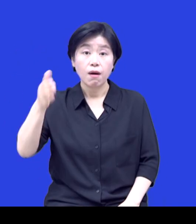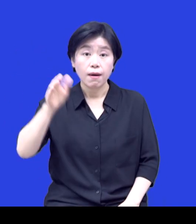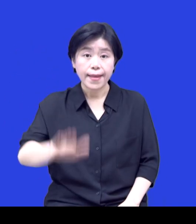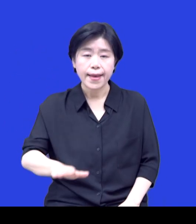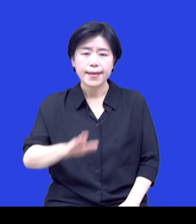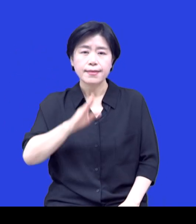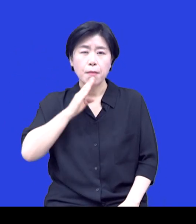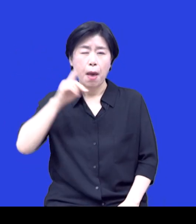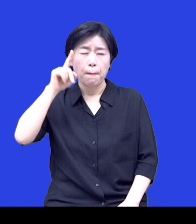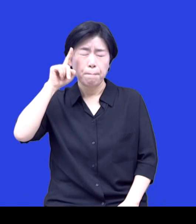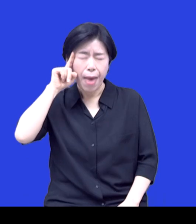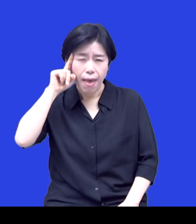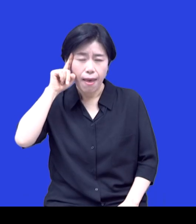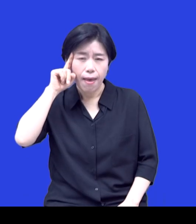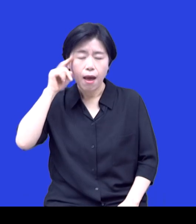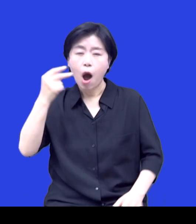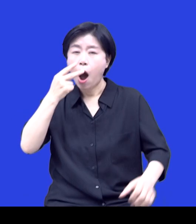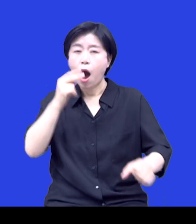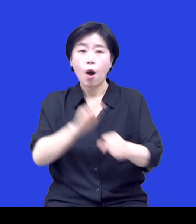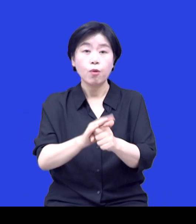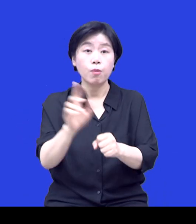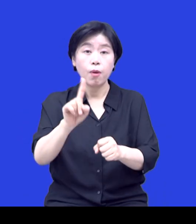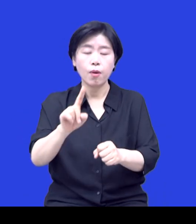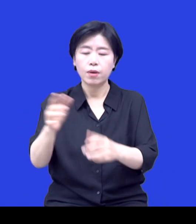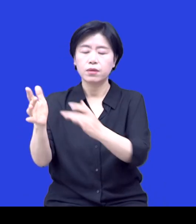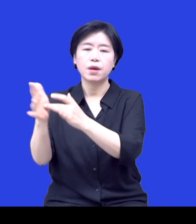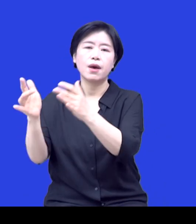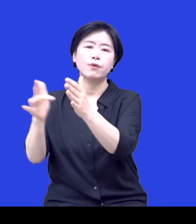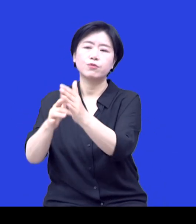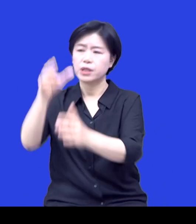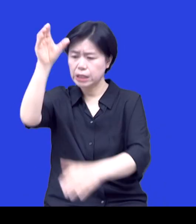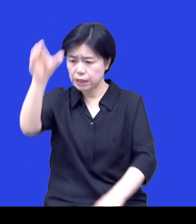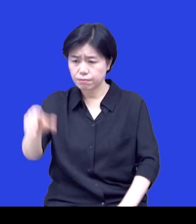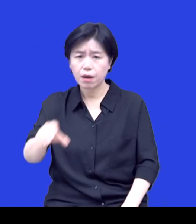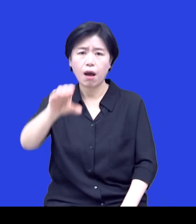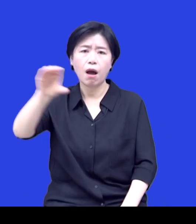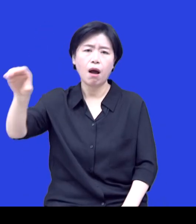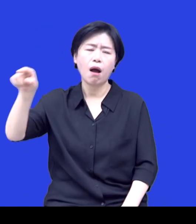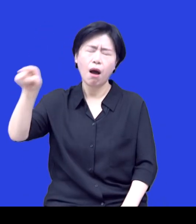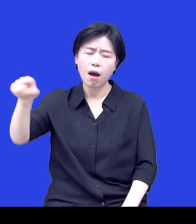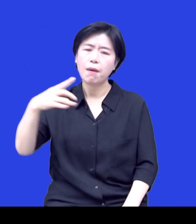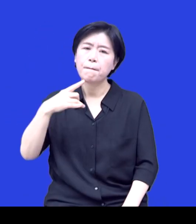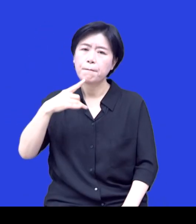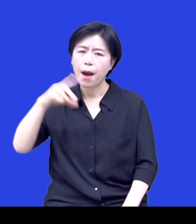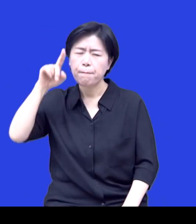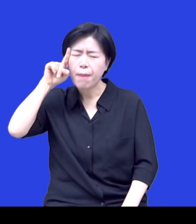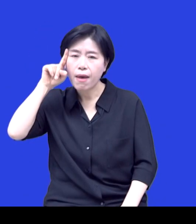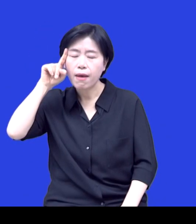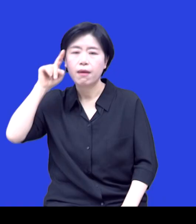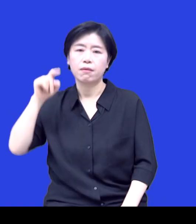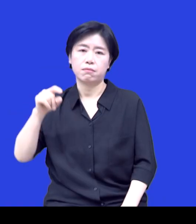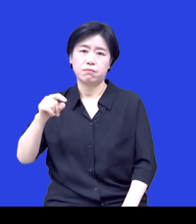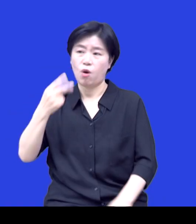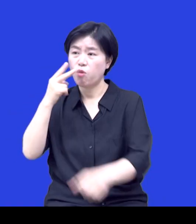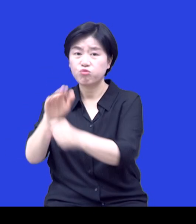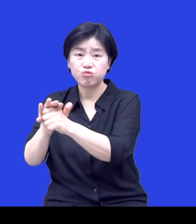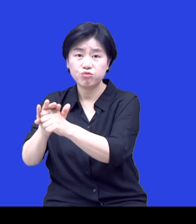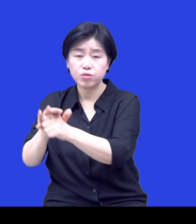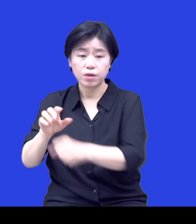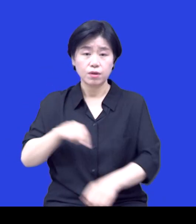100% 억울한 건 예수님의 십자가밖에 없고 맞아. 우리는 전부 다 그래도 5% 10%는 우리 잘못한 것도